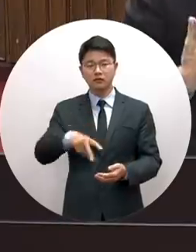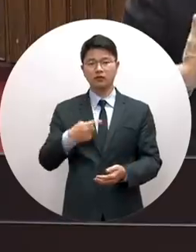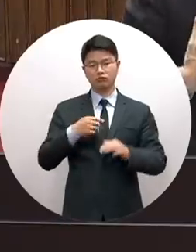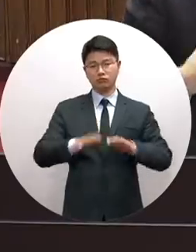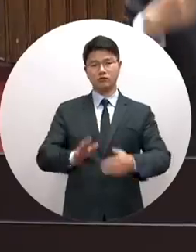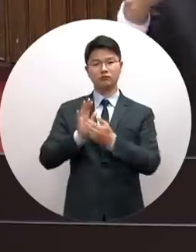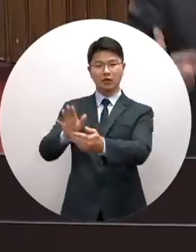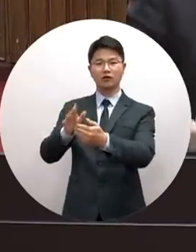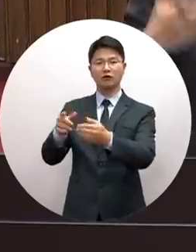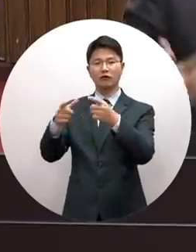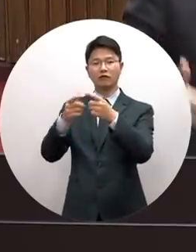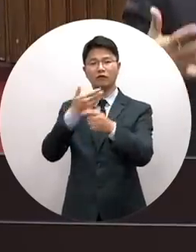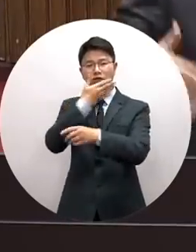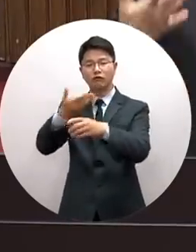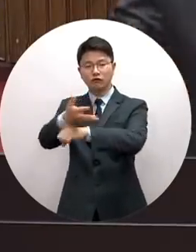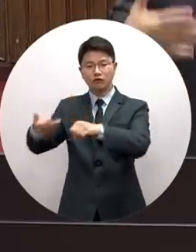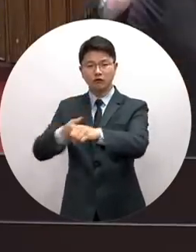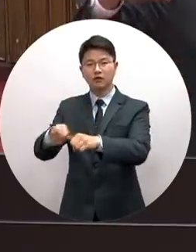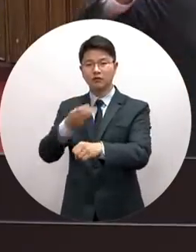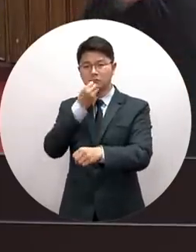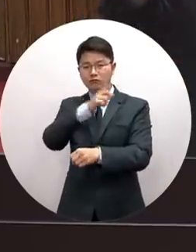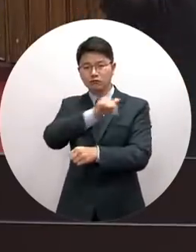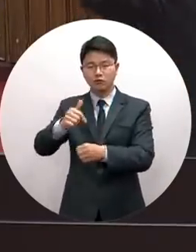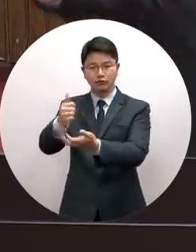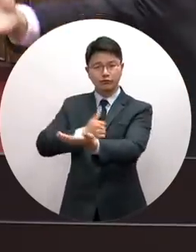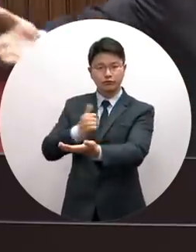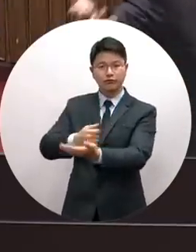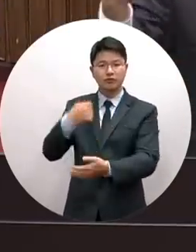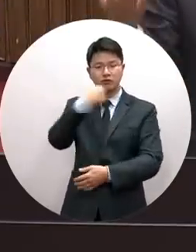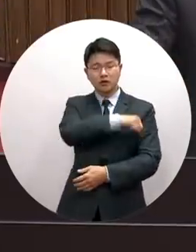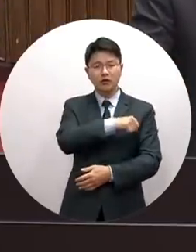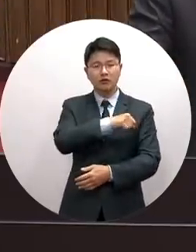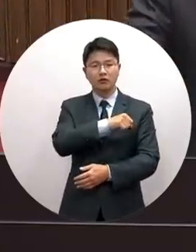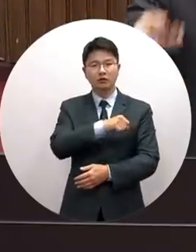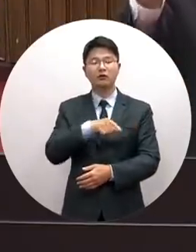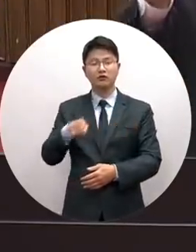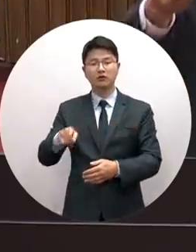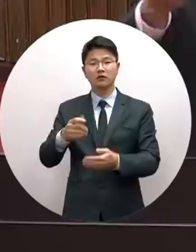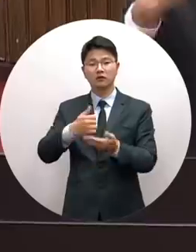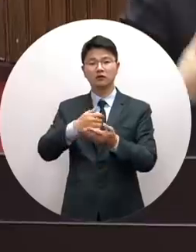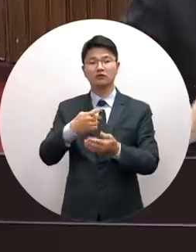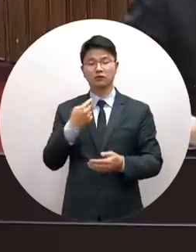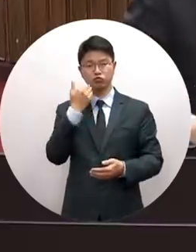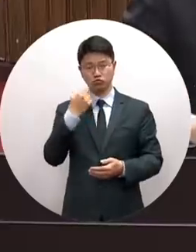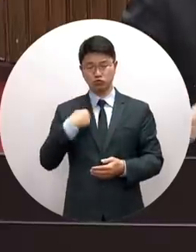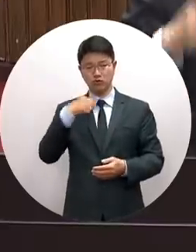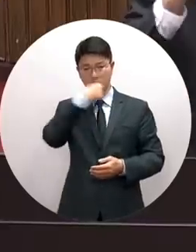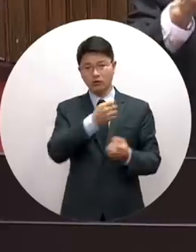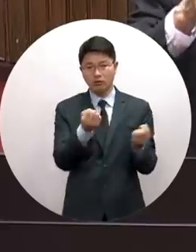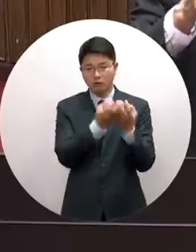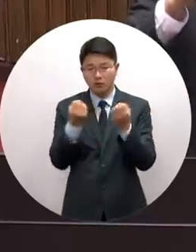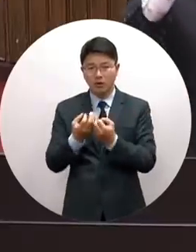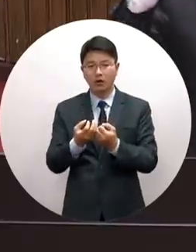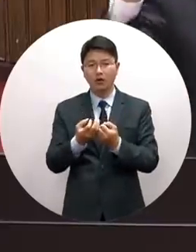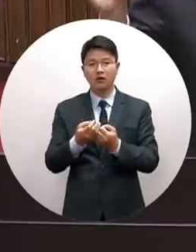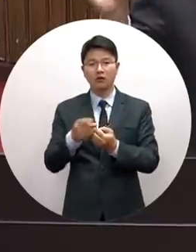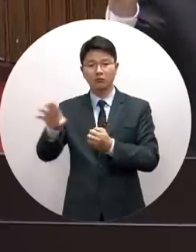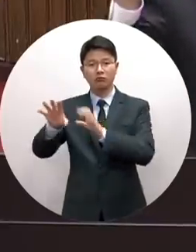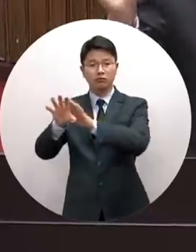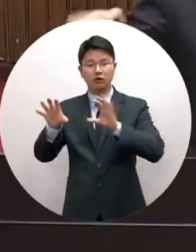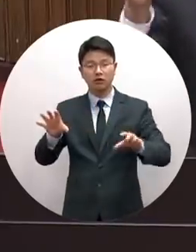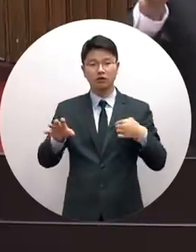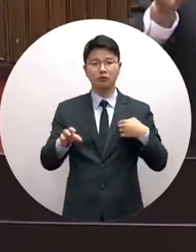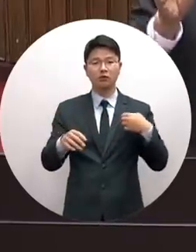进入台湾，那台湾的食品一样被世界各国反对，台湾怎么活下去？我怕的不